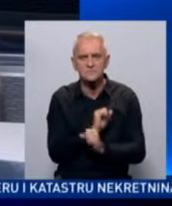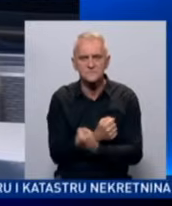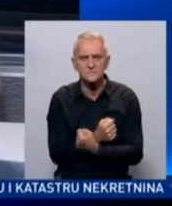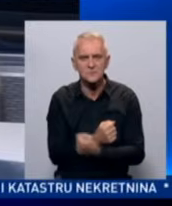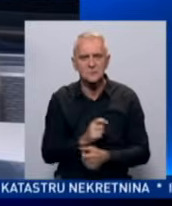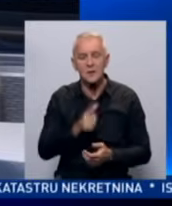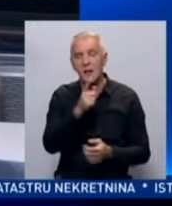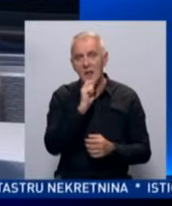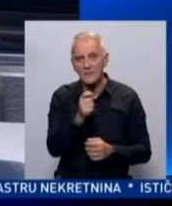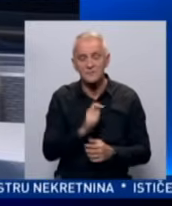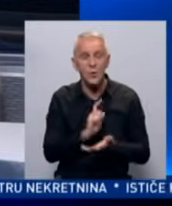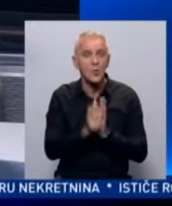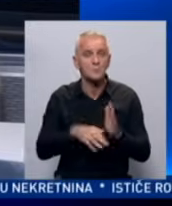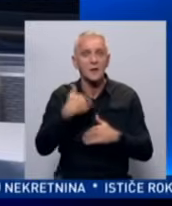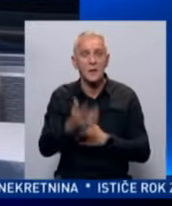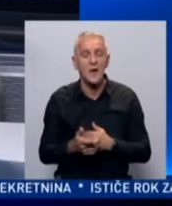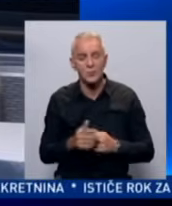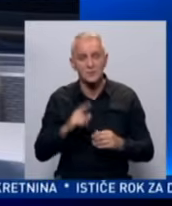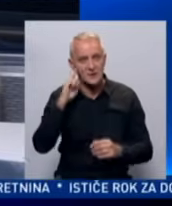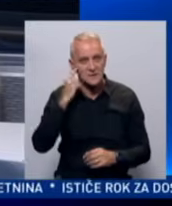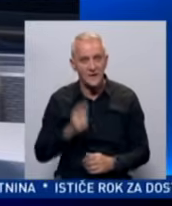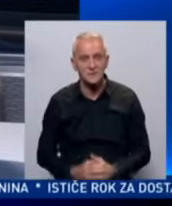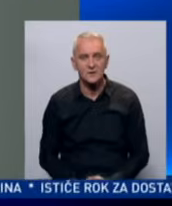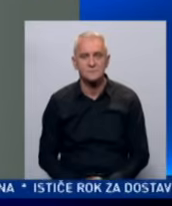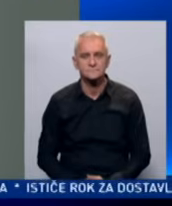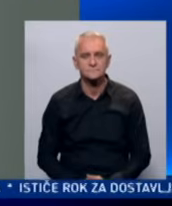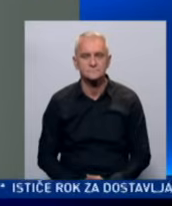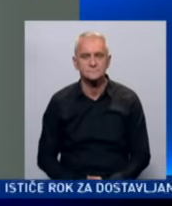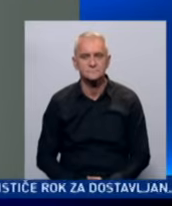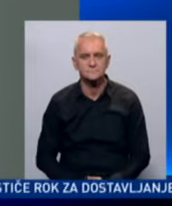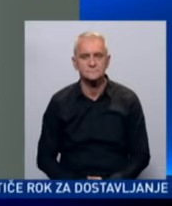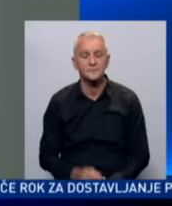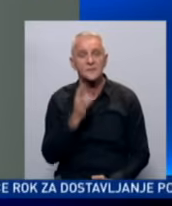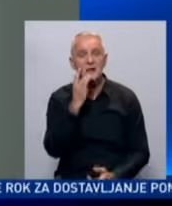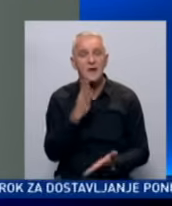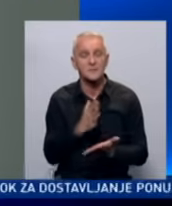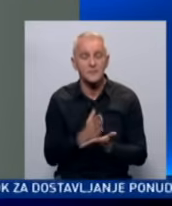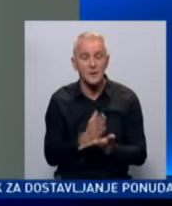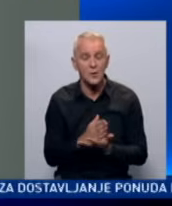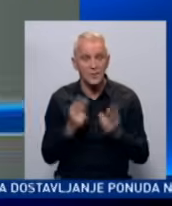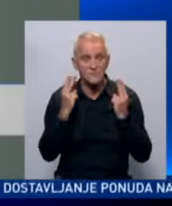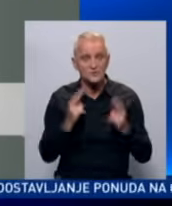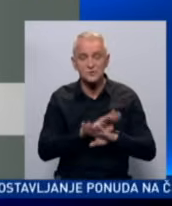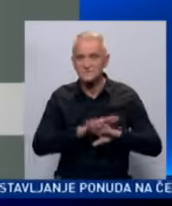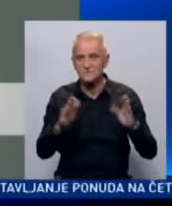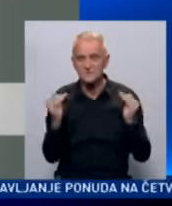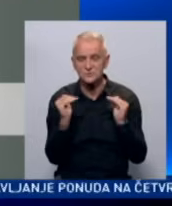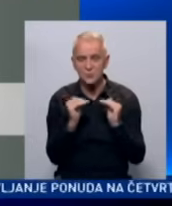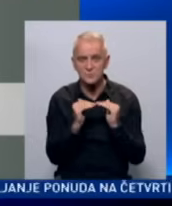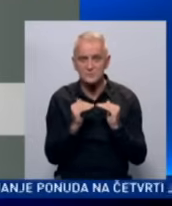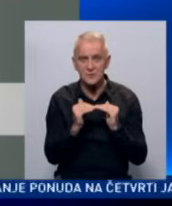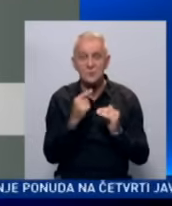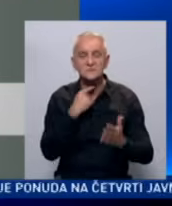nakon dnevnika u 19 sati i 25 minuta. Kad je bilo ključno, svi su se usaglasili